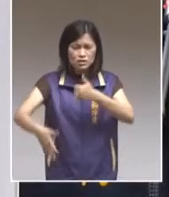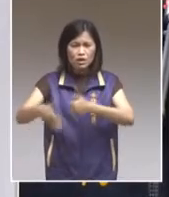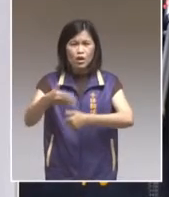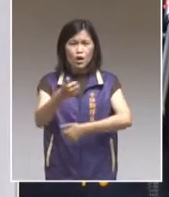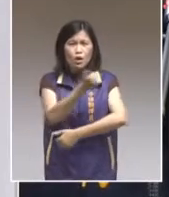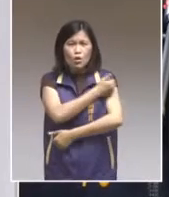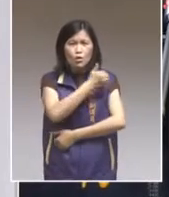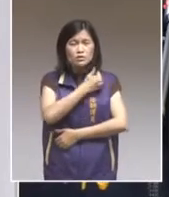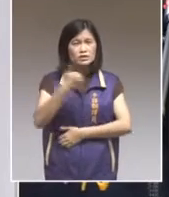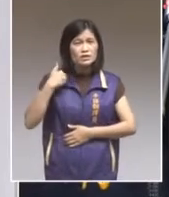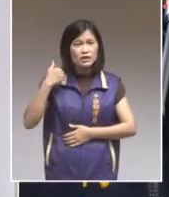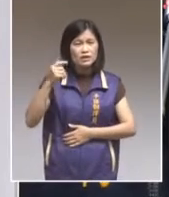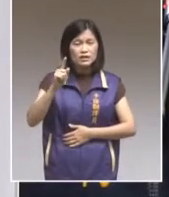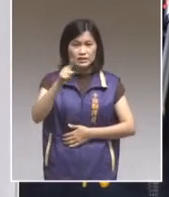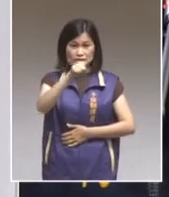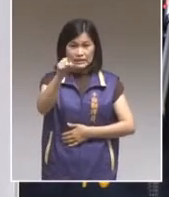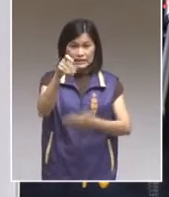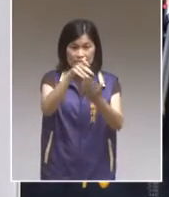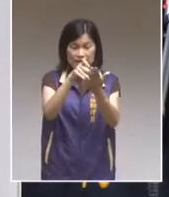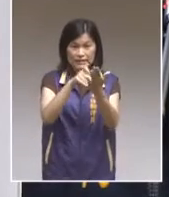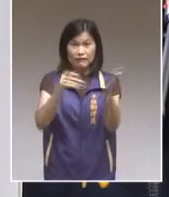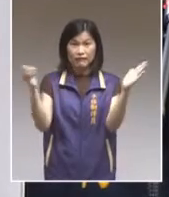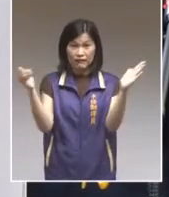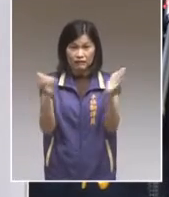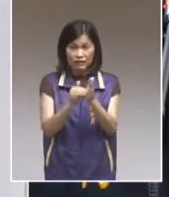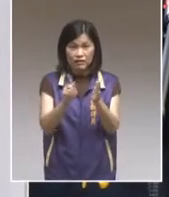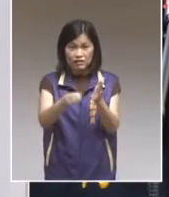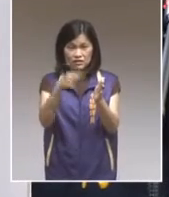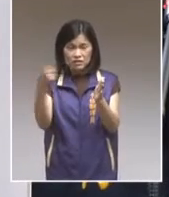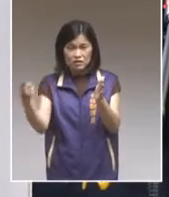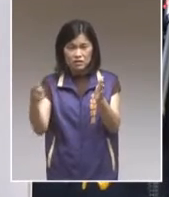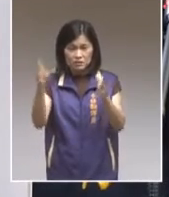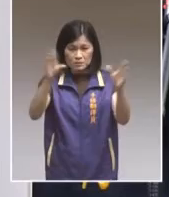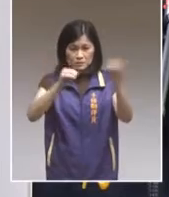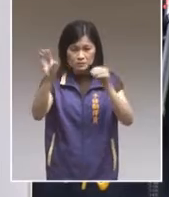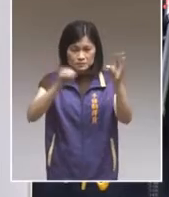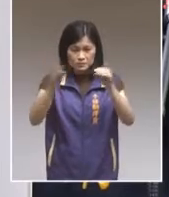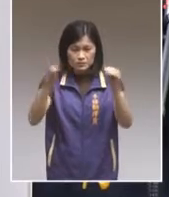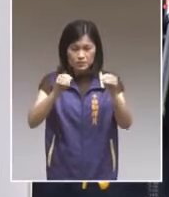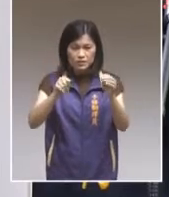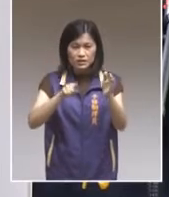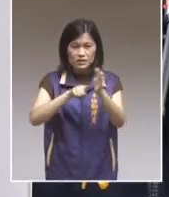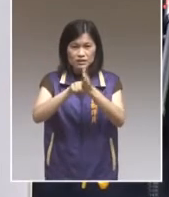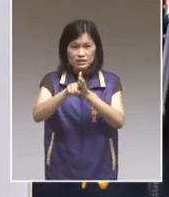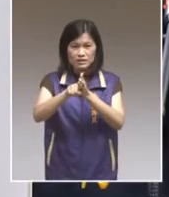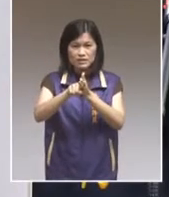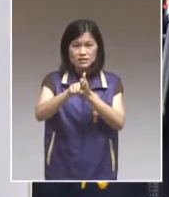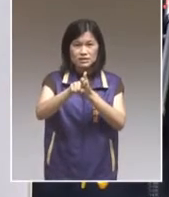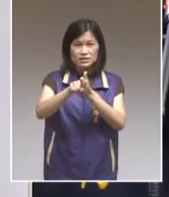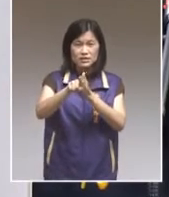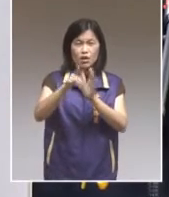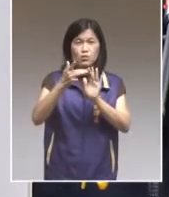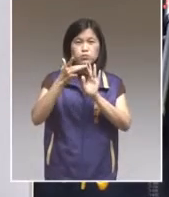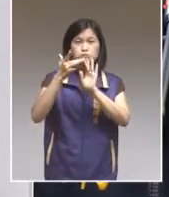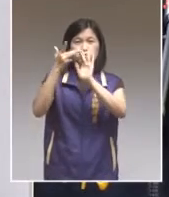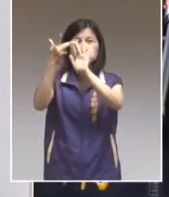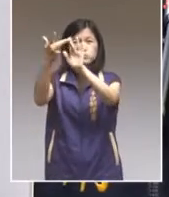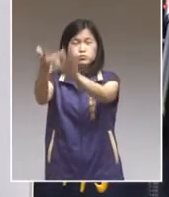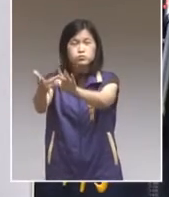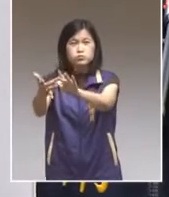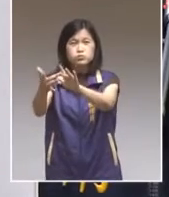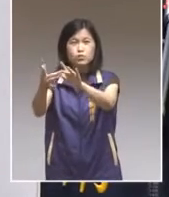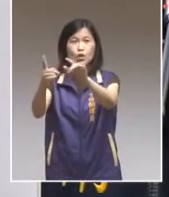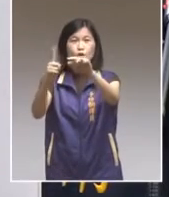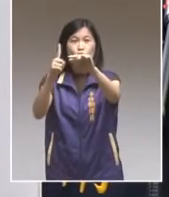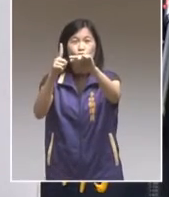能呢，在填答完之后，那这样的一个资讯会直接的汇入到我们的这个暂行中